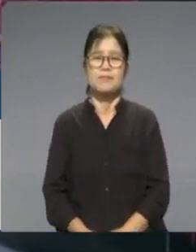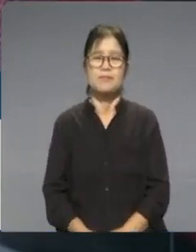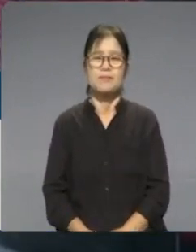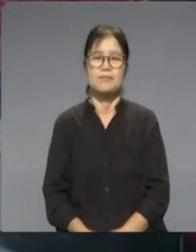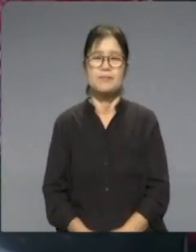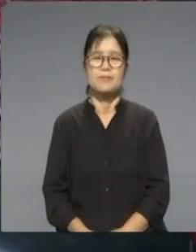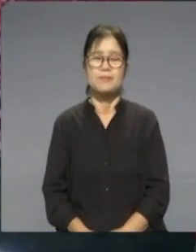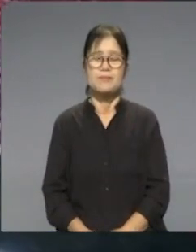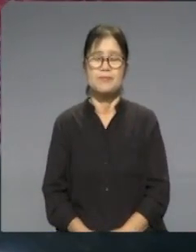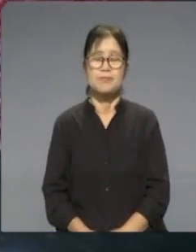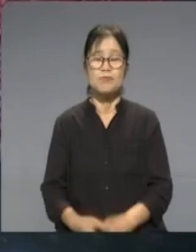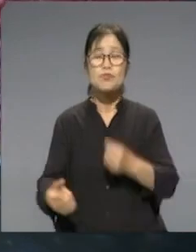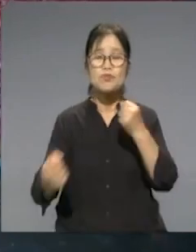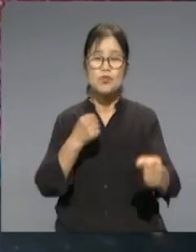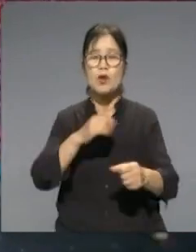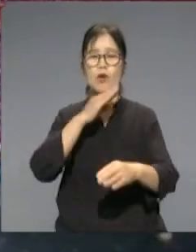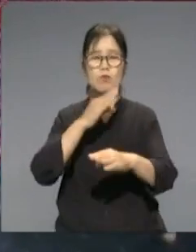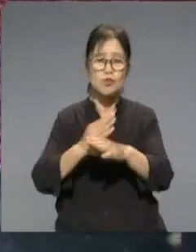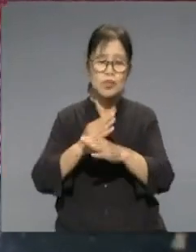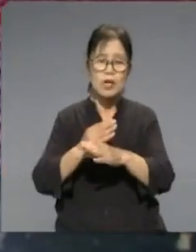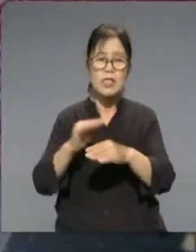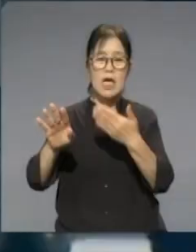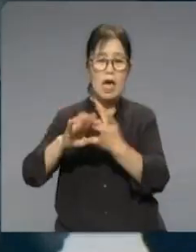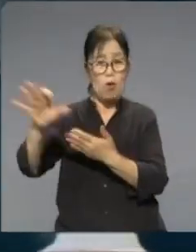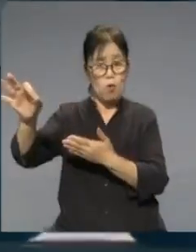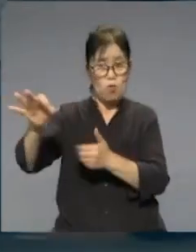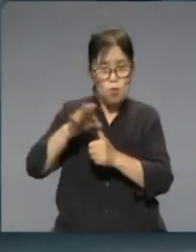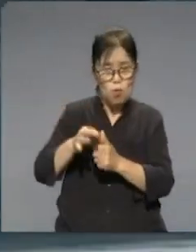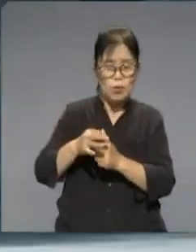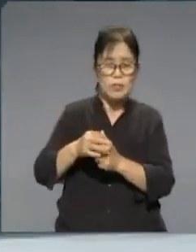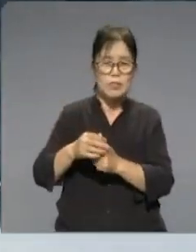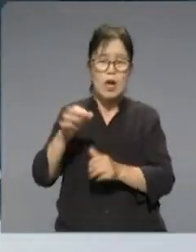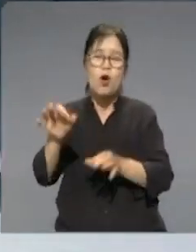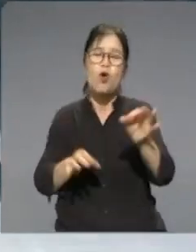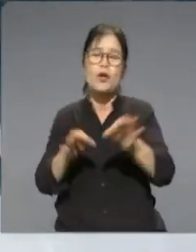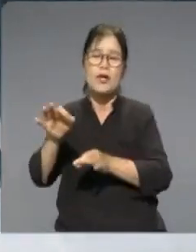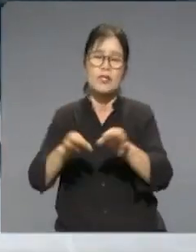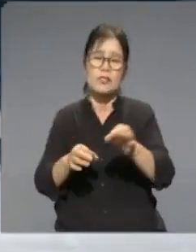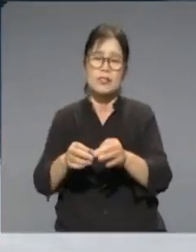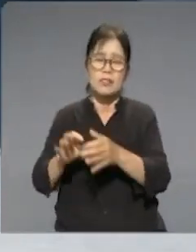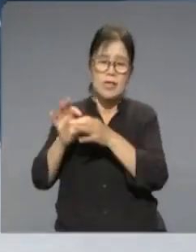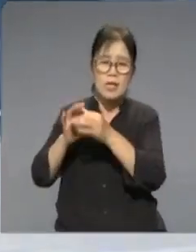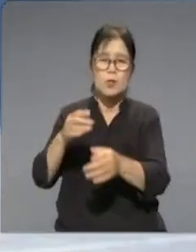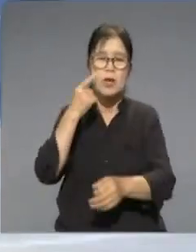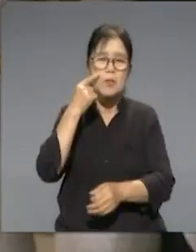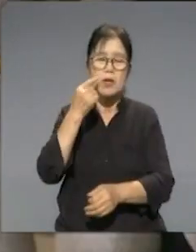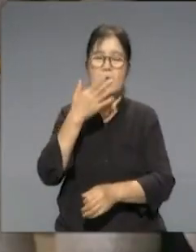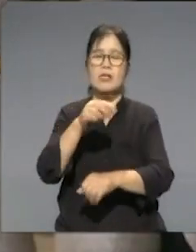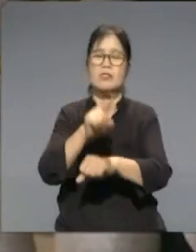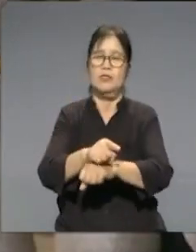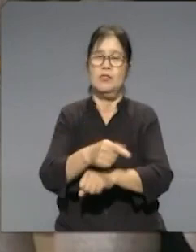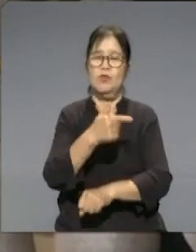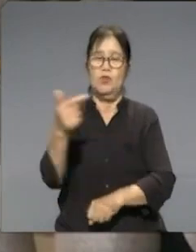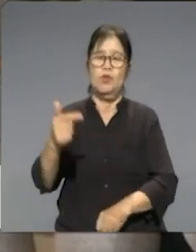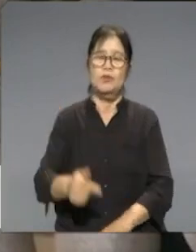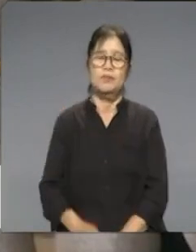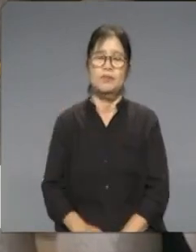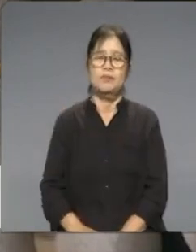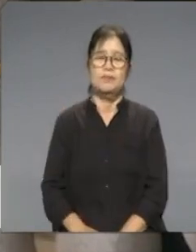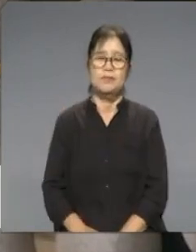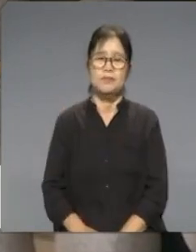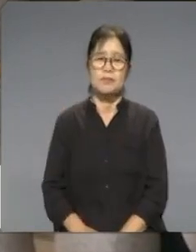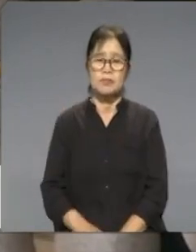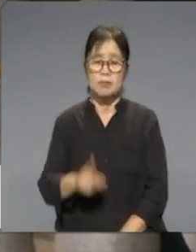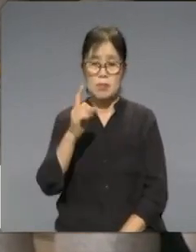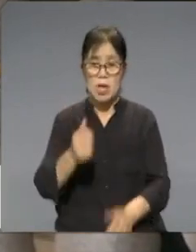consequences. 그럼에도 북한은 외화 획득 차원의 거래를 계속 시도할 가능성이 큽니다. 판매에